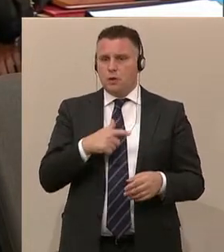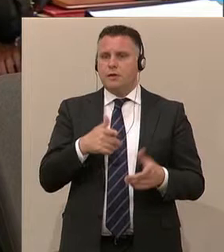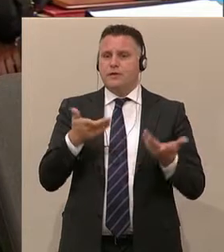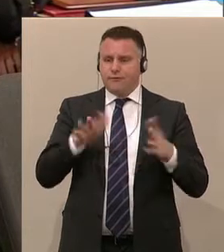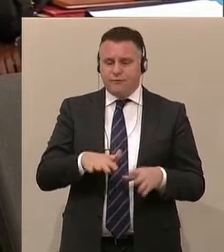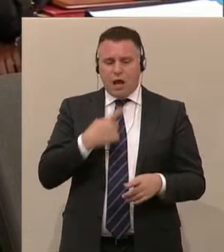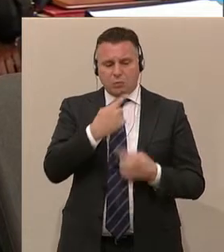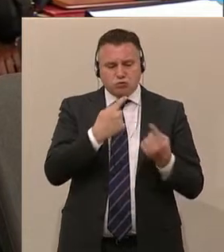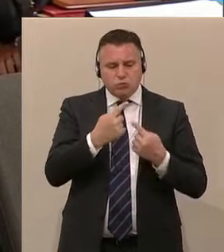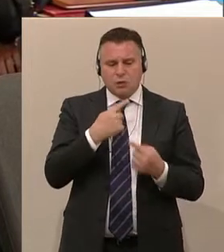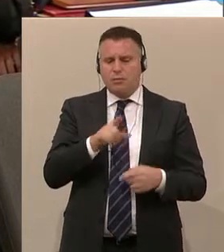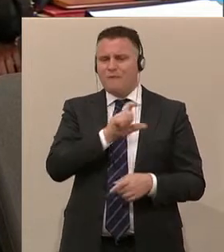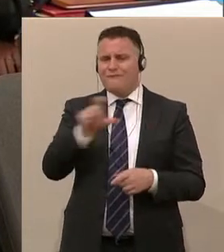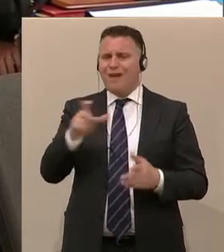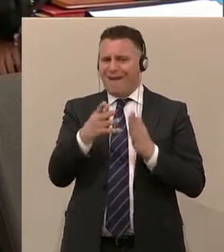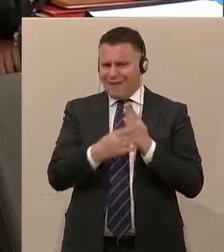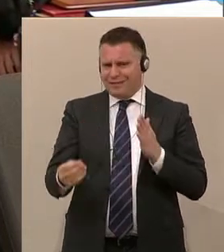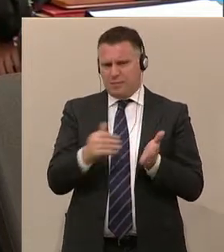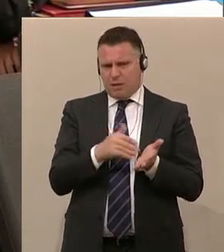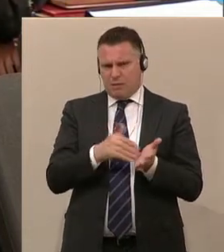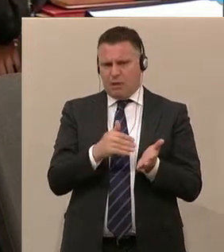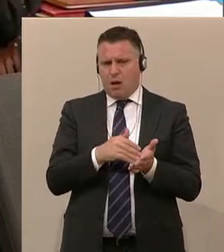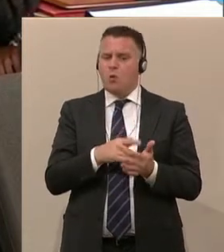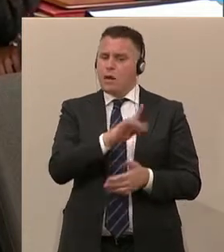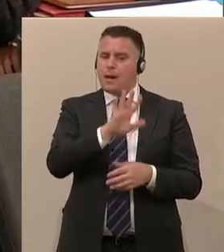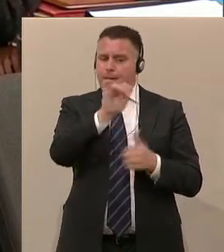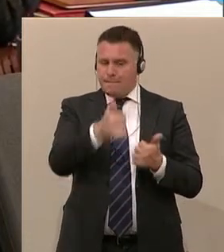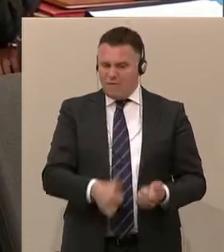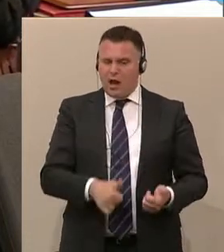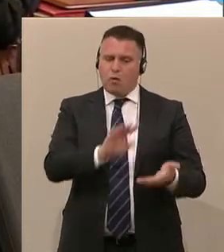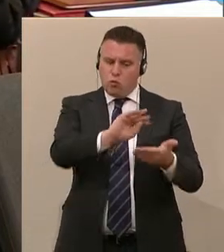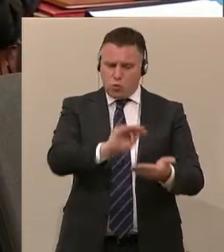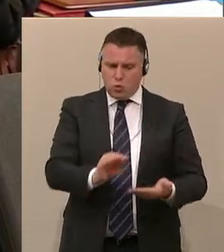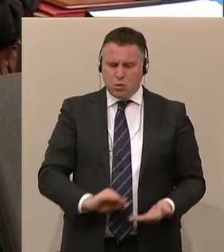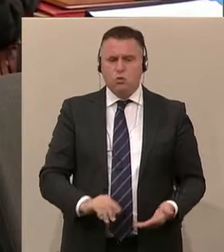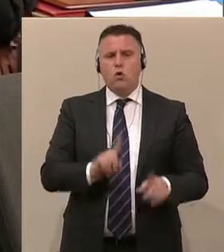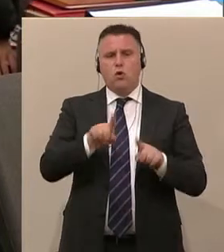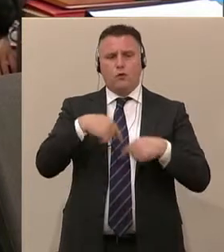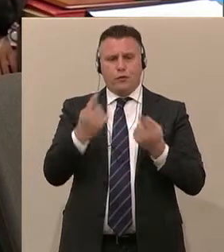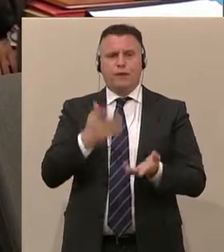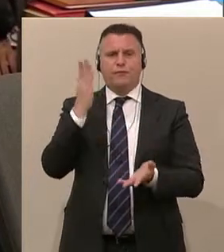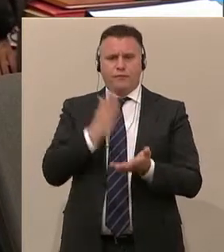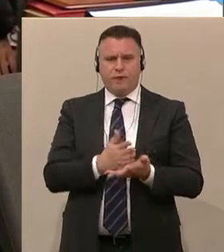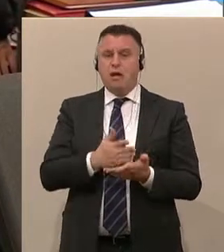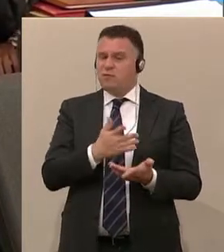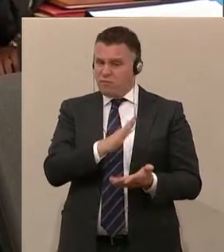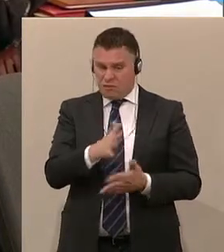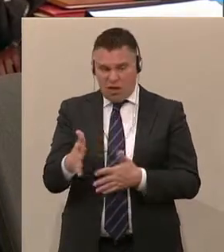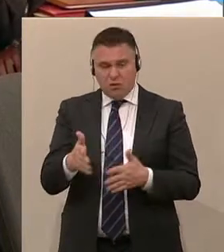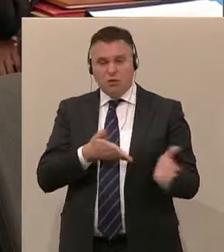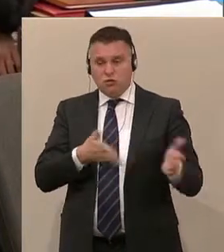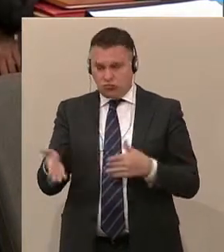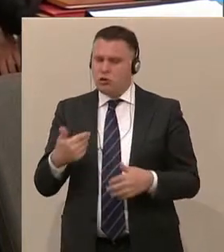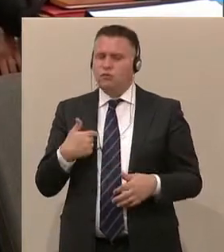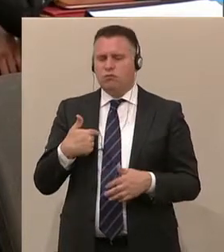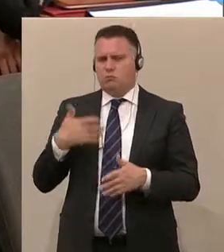Fall. Gefragt sind Fachexperten, die entsprechend ihre Bewertung abgeben. Und danach soll die Ultima Ratio gebraucht werden, falls es zu